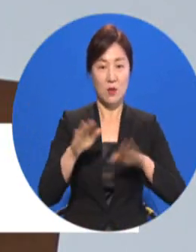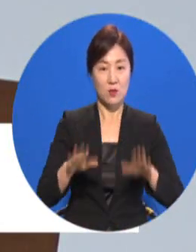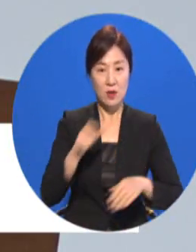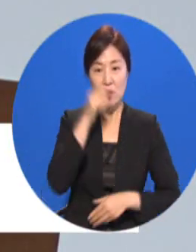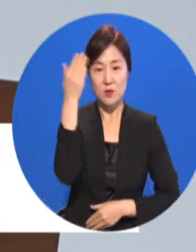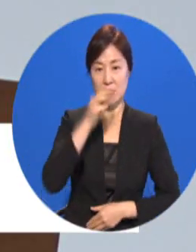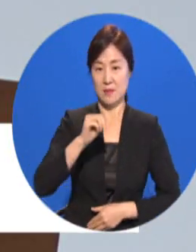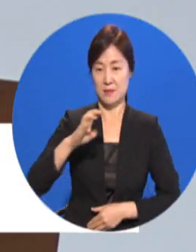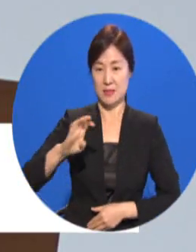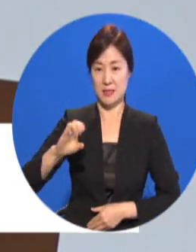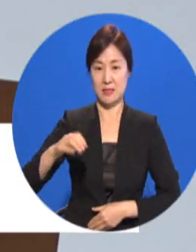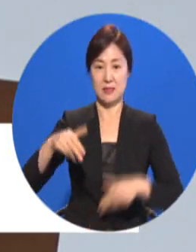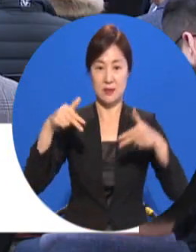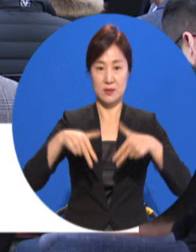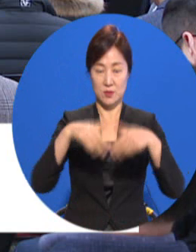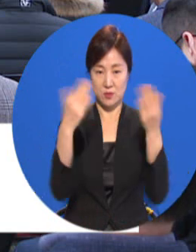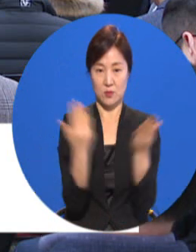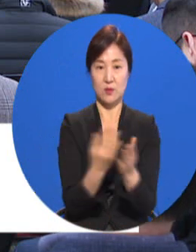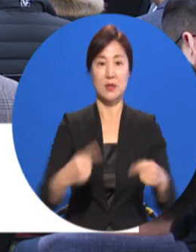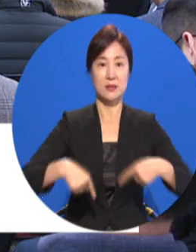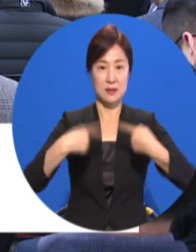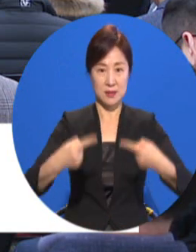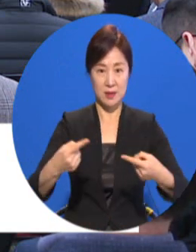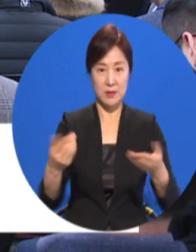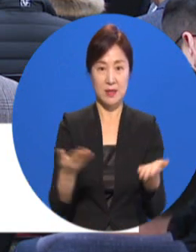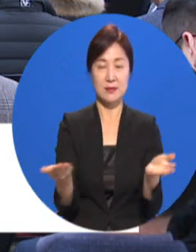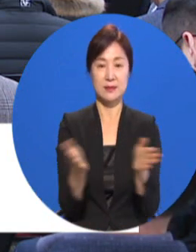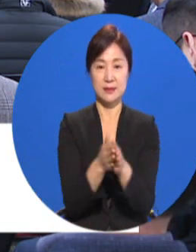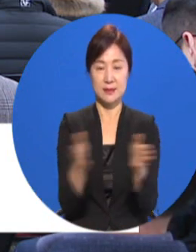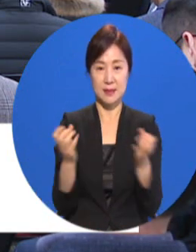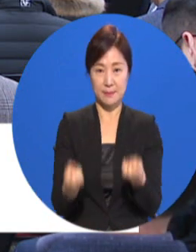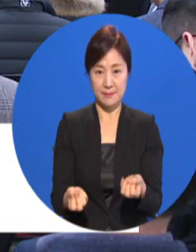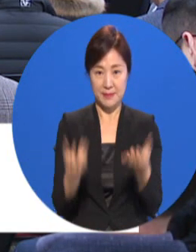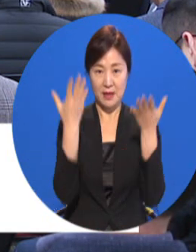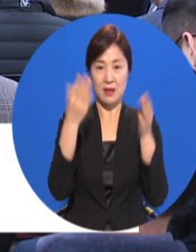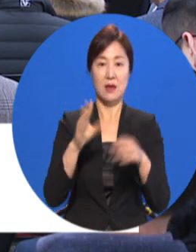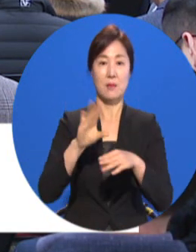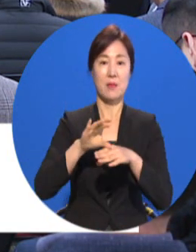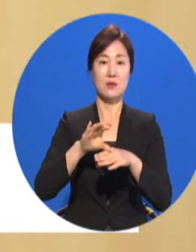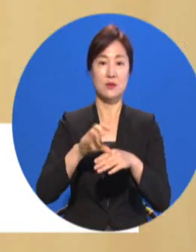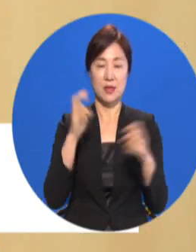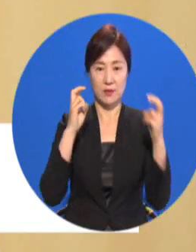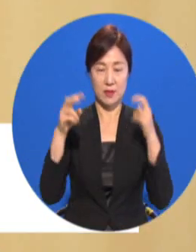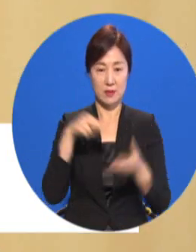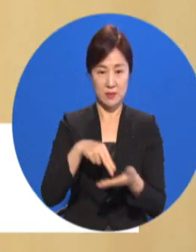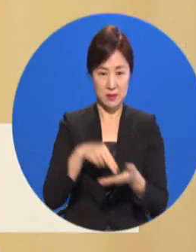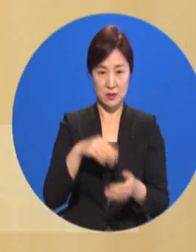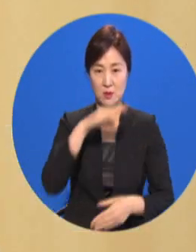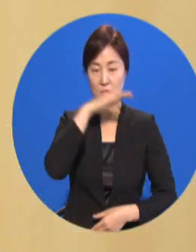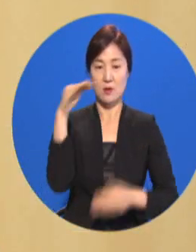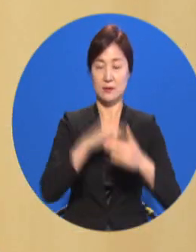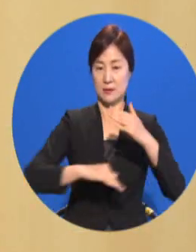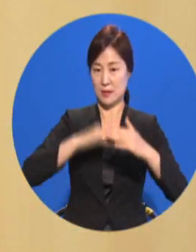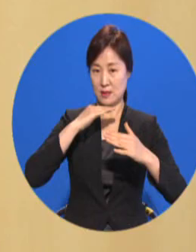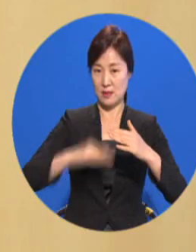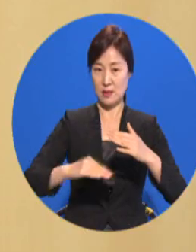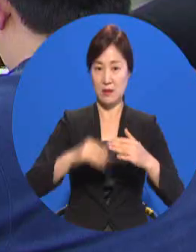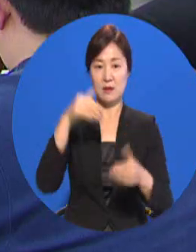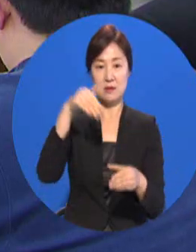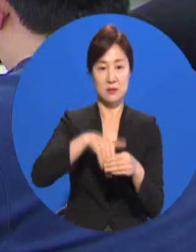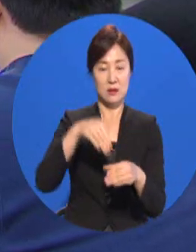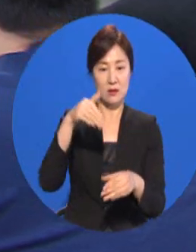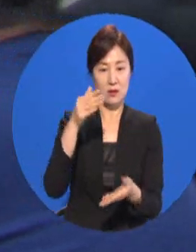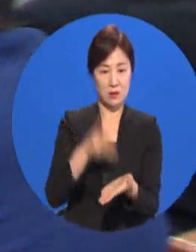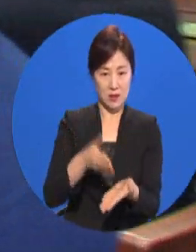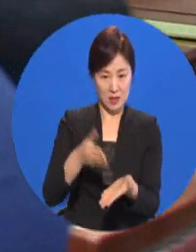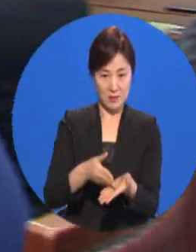전 직원이 참여한 가운데 시무식을 갖고 지역민과 함께하는 방송사 로써 공정한 총선 보도와 고품격 프로그램 개발에